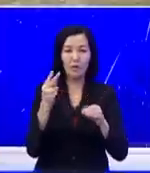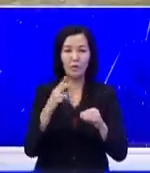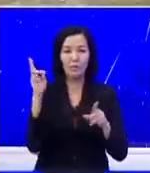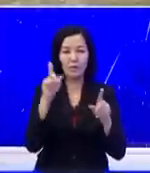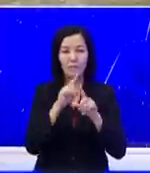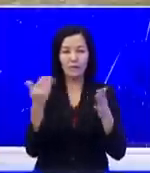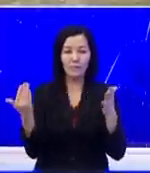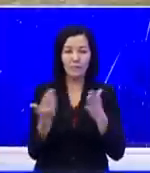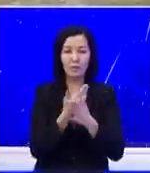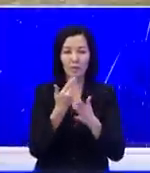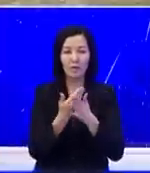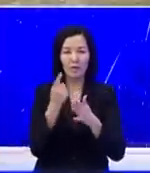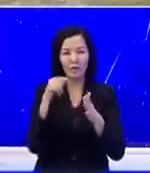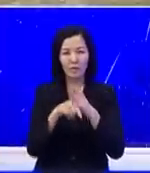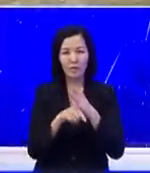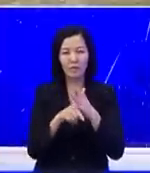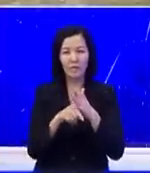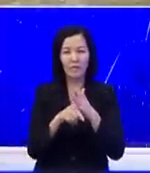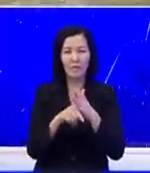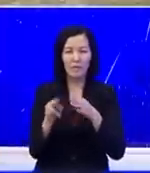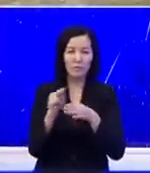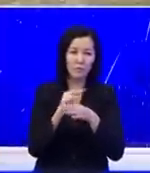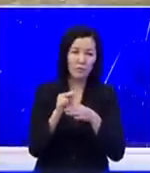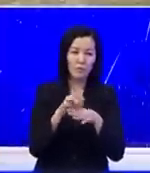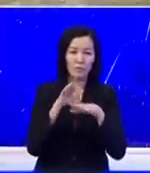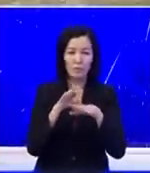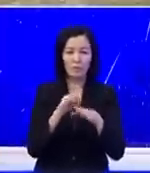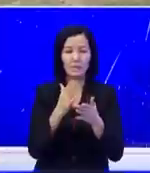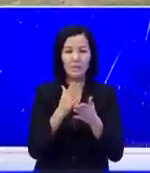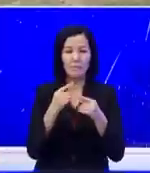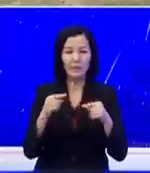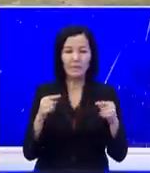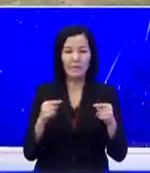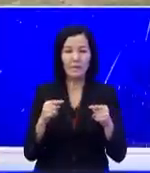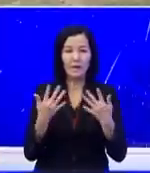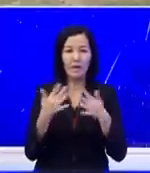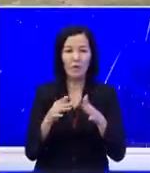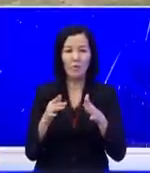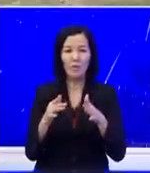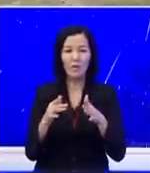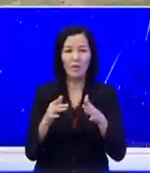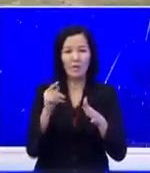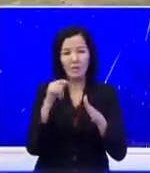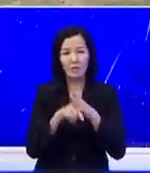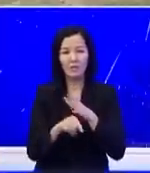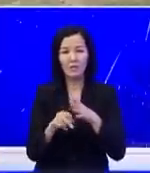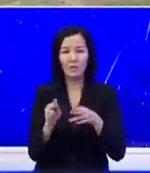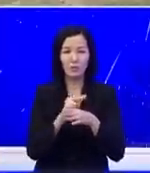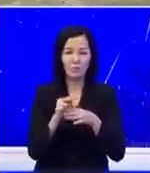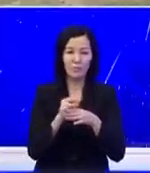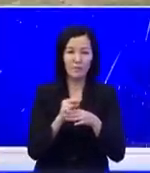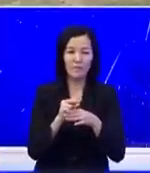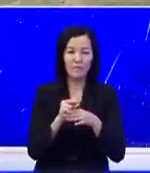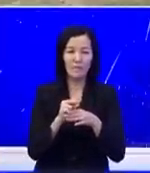мектептердің жаңағы ішкі туалет жұмыстары, және де басқа ауыл арасындағы ішкі жұмыстарын орталық және